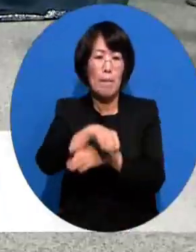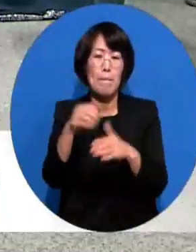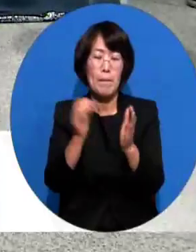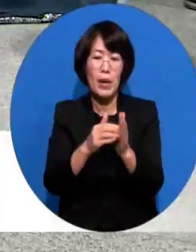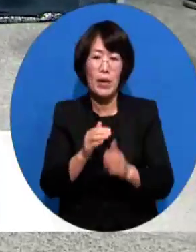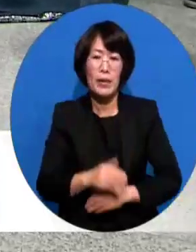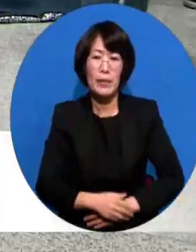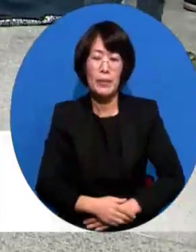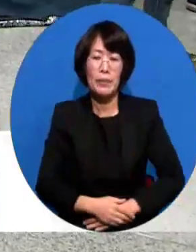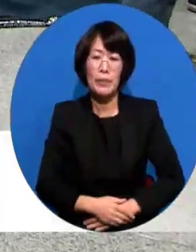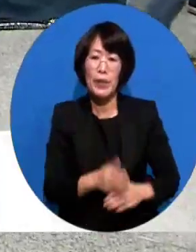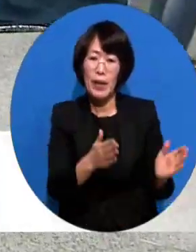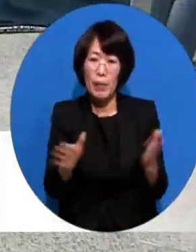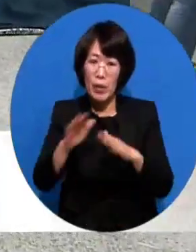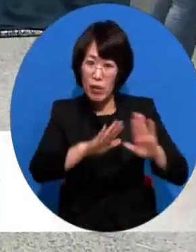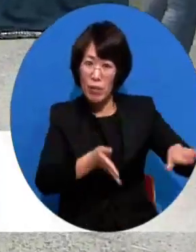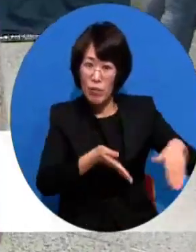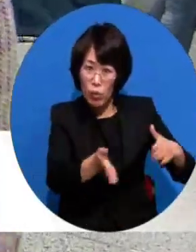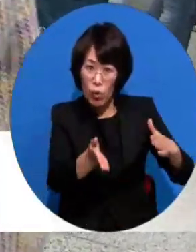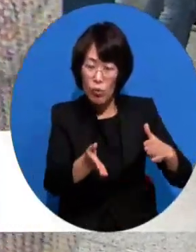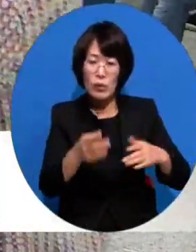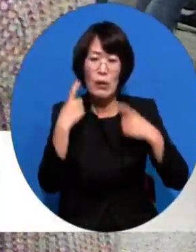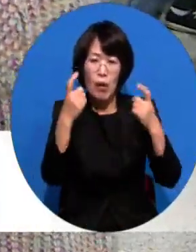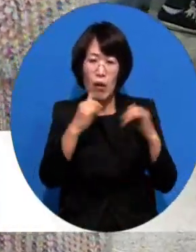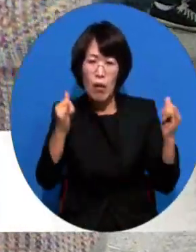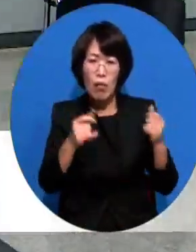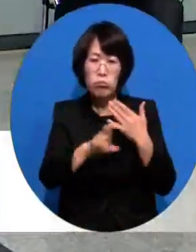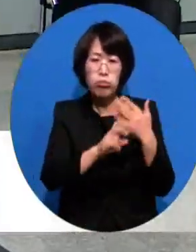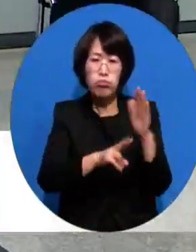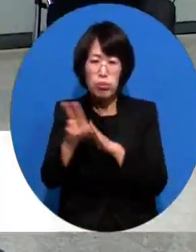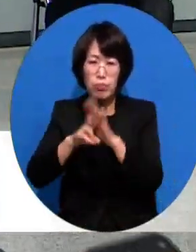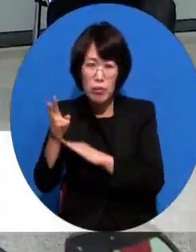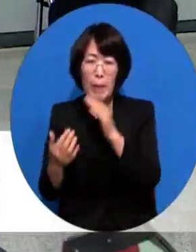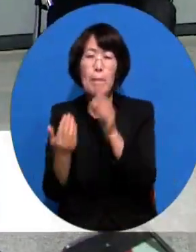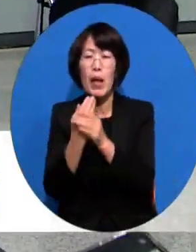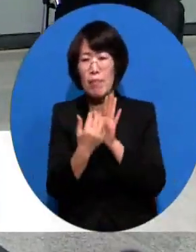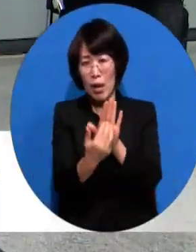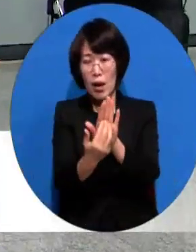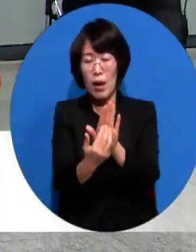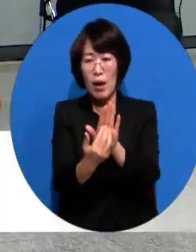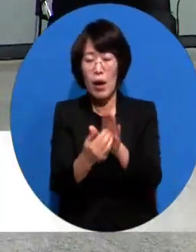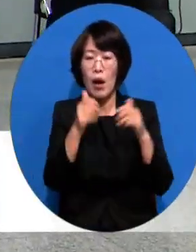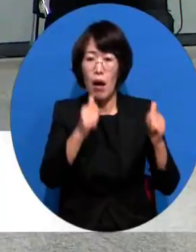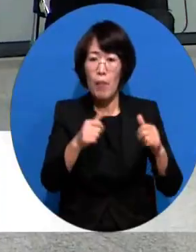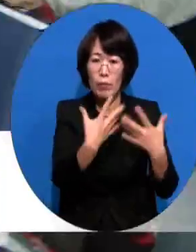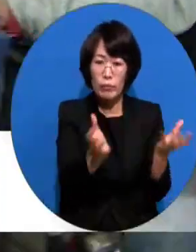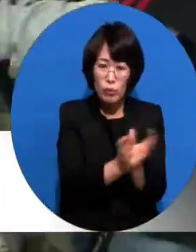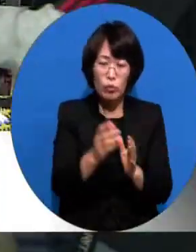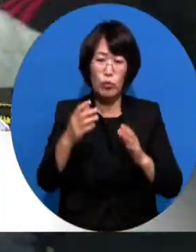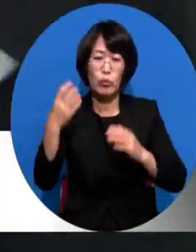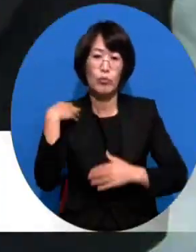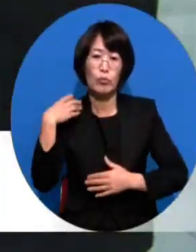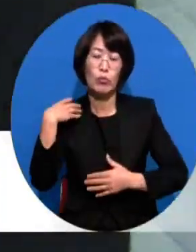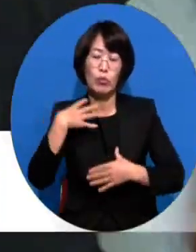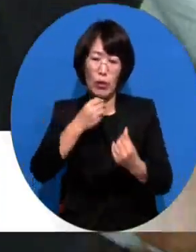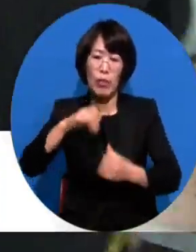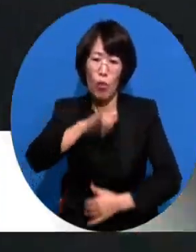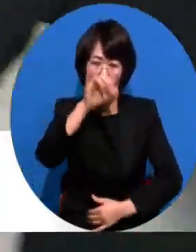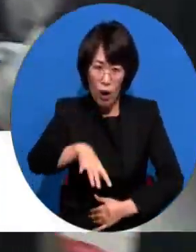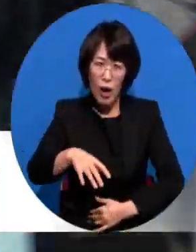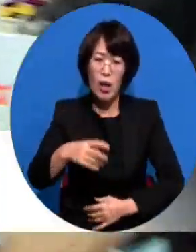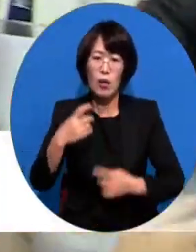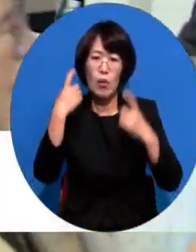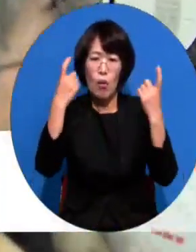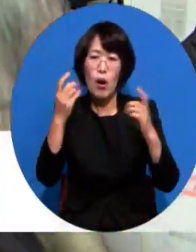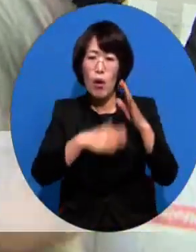허용됩니다. 한편 전라남도는 관광객 무단 이탈자 발생에 대비해 법무부, 무안공항,